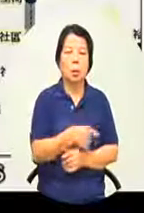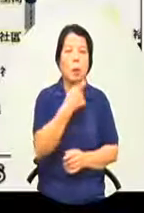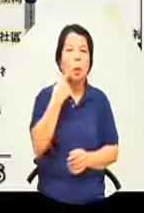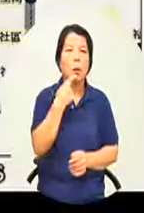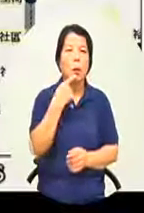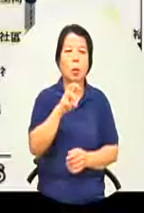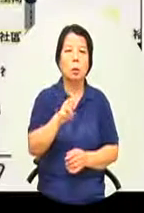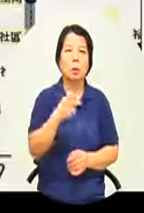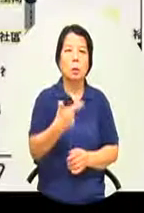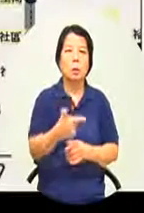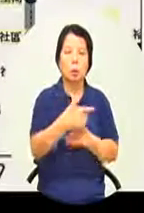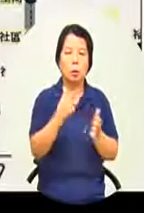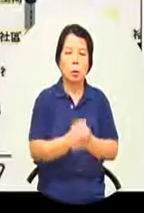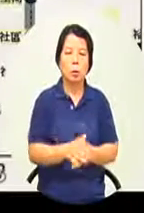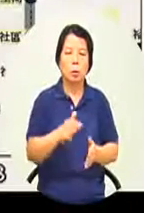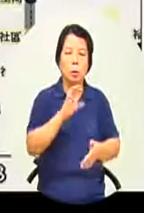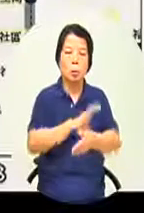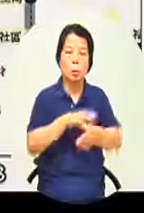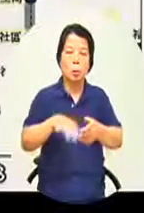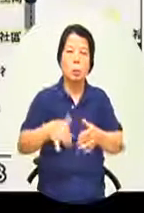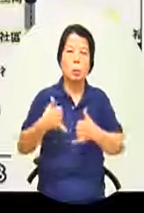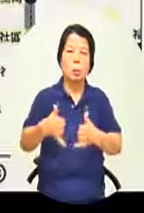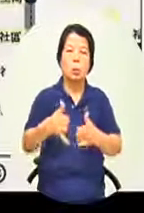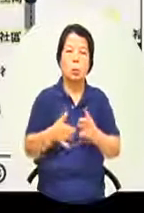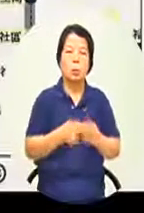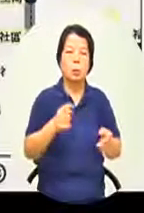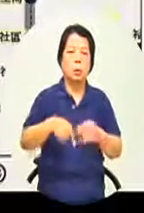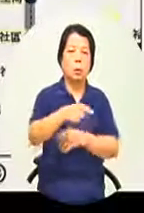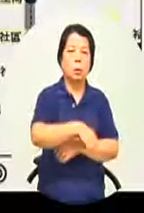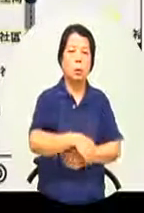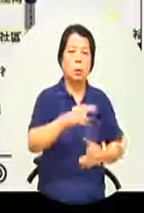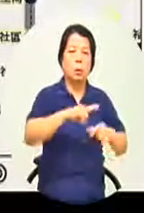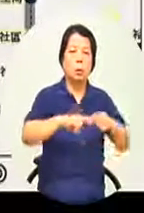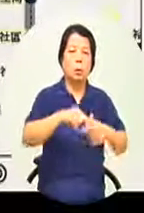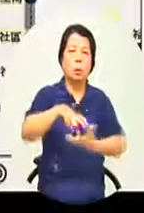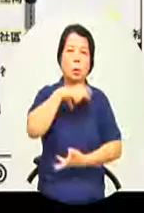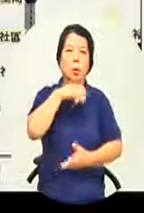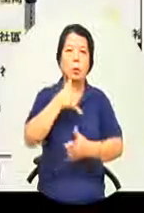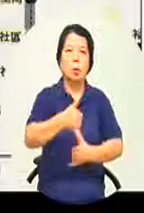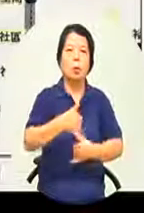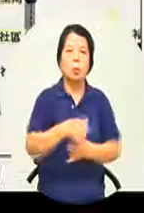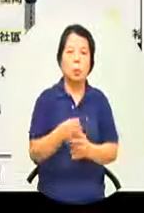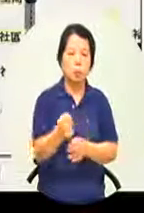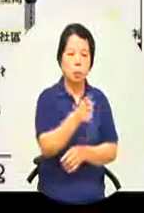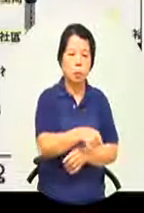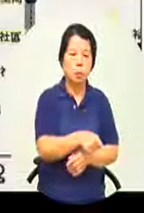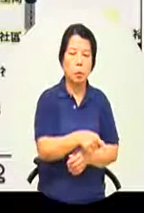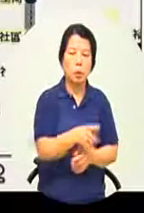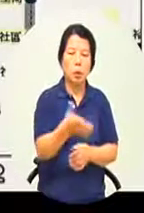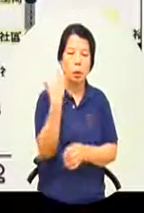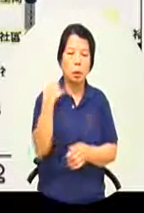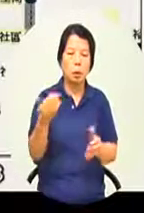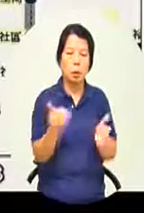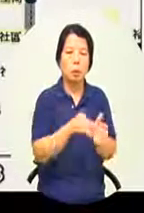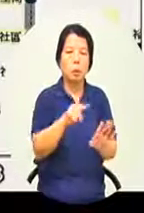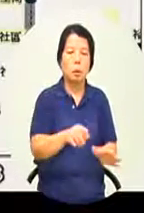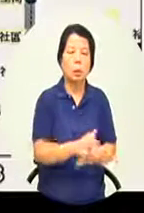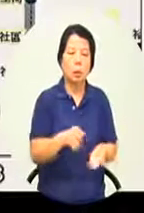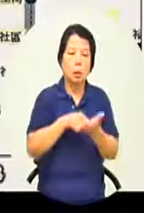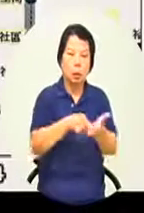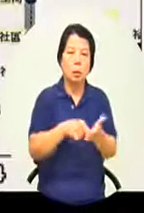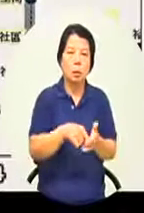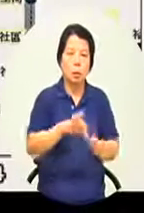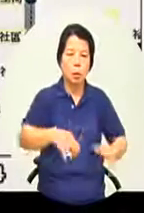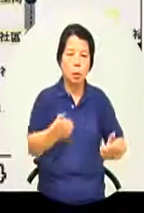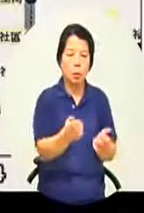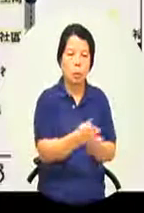在是从左营大路进来之后介寿路，因为当时只是到这里，后来就是那时候我们去争取，然后延